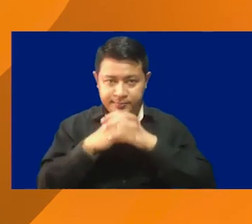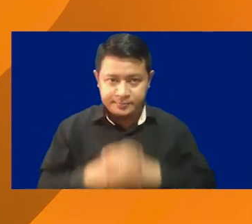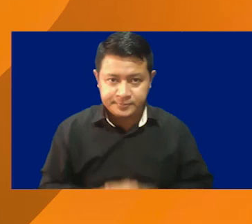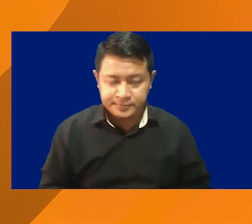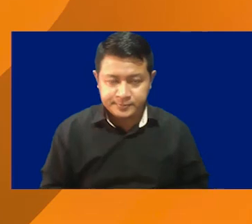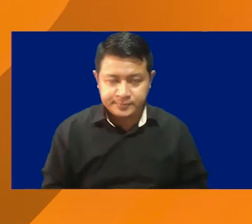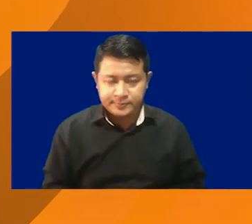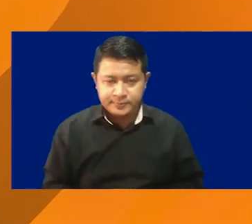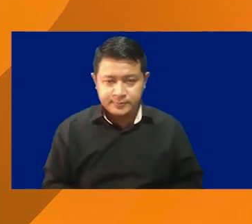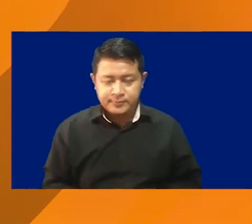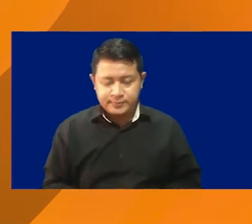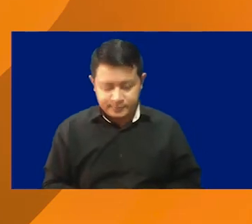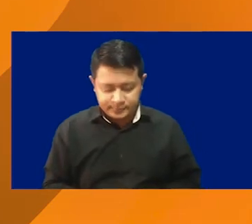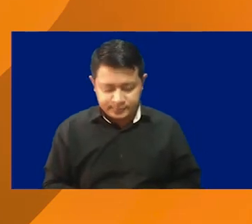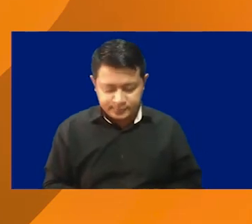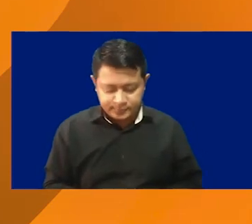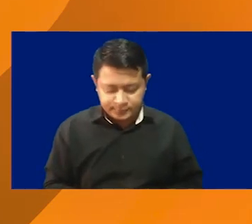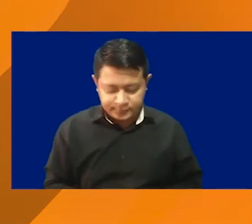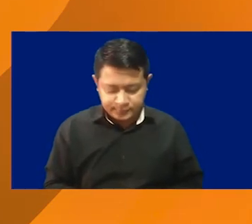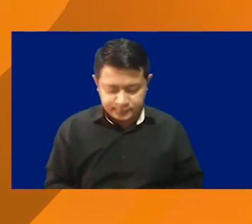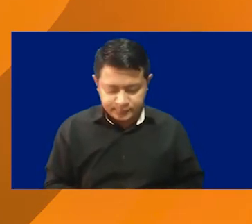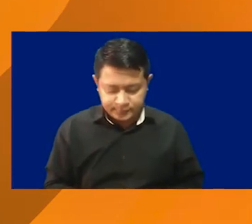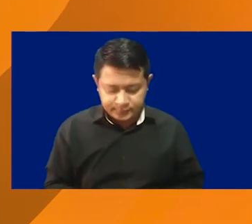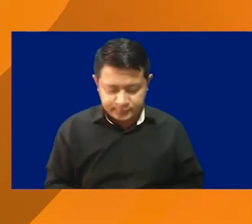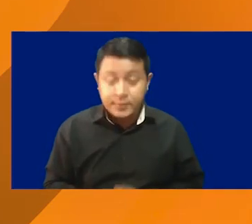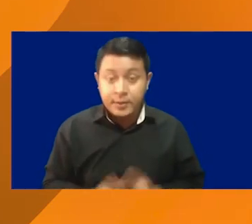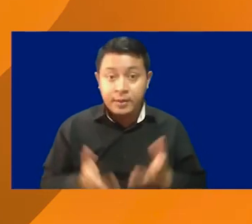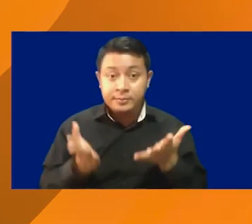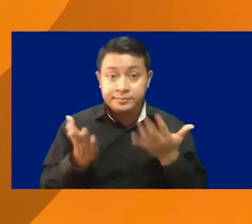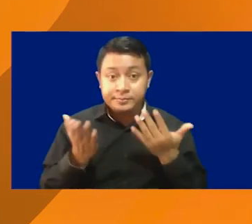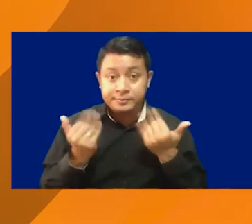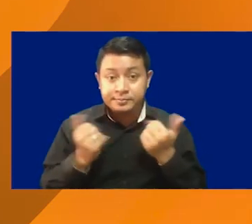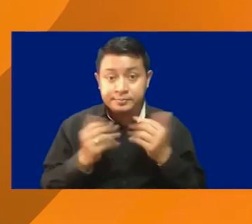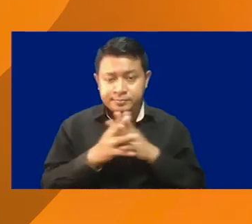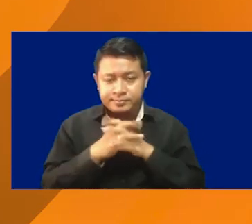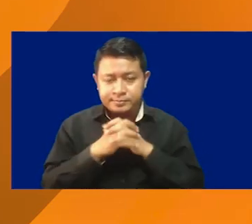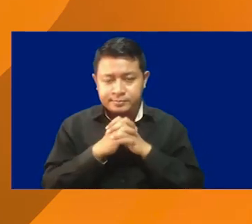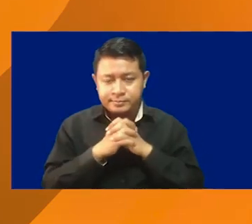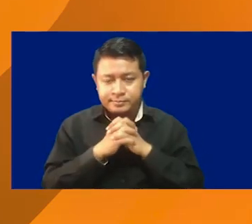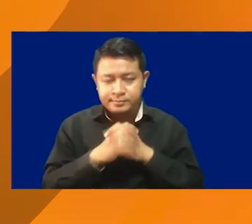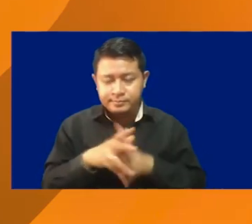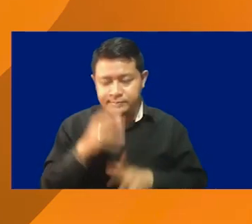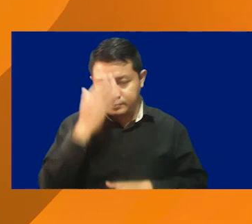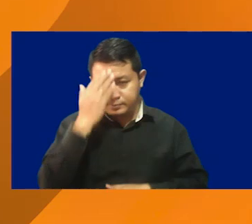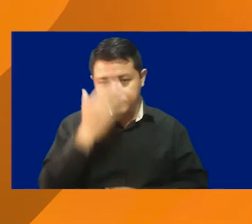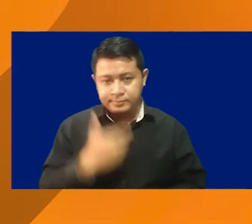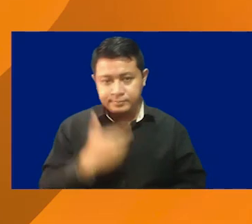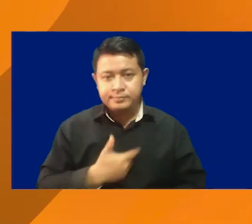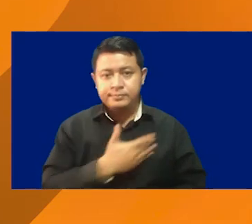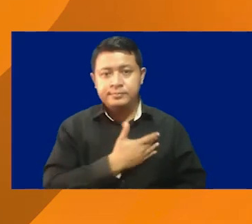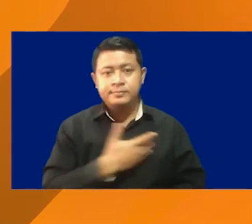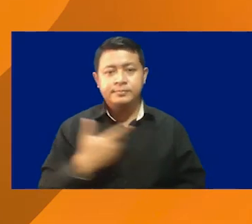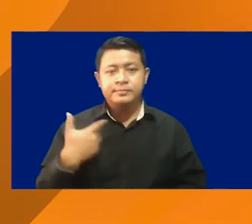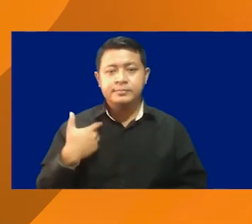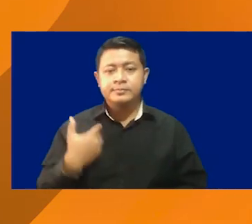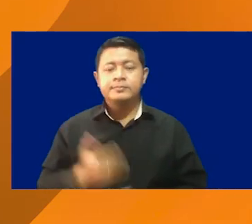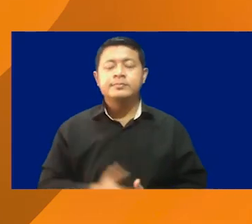Baik saudara yang terkasih, mari kita berdoa. Dalam nama Bapa dan Putra dan Roh Kudus,